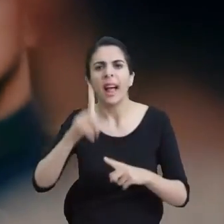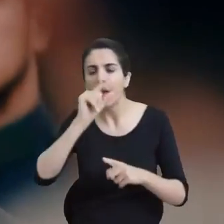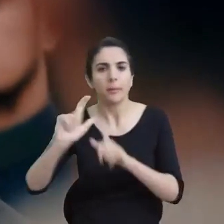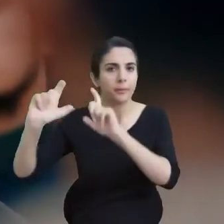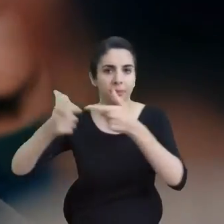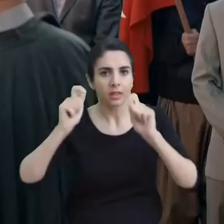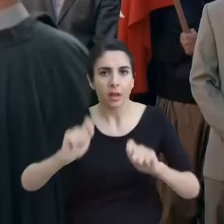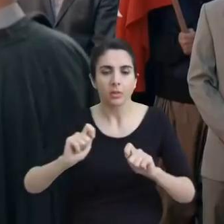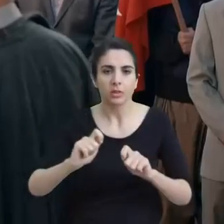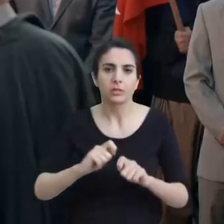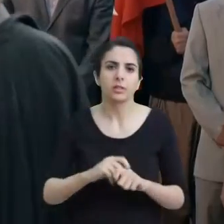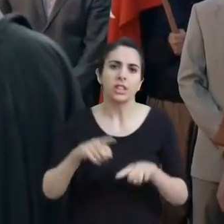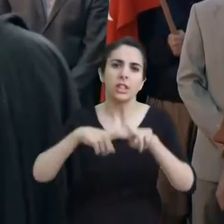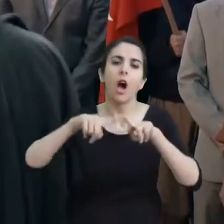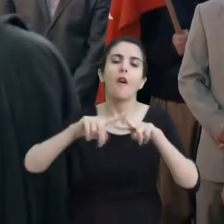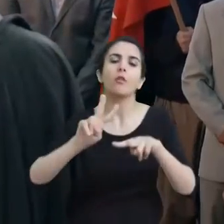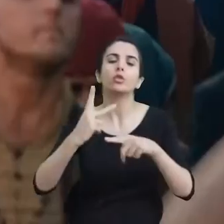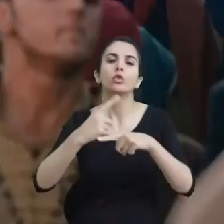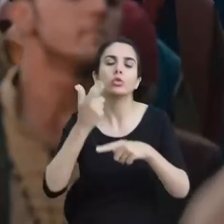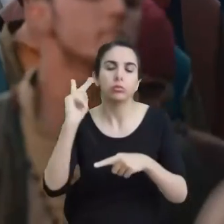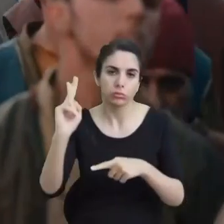kim getirdi?